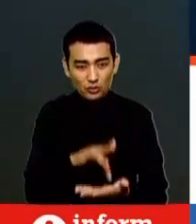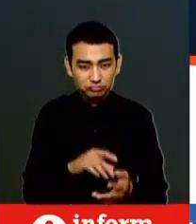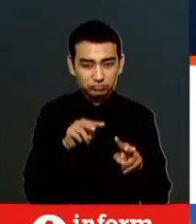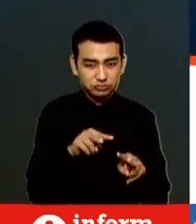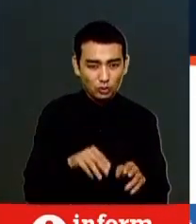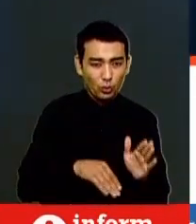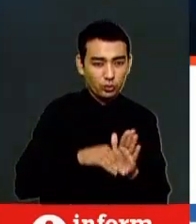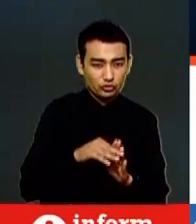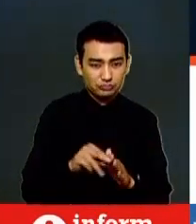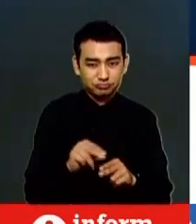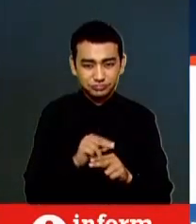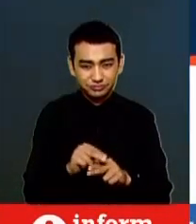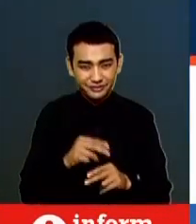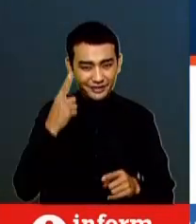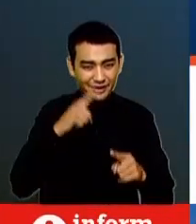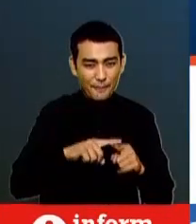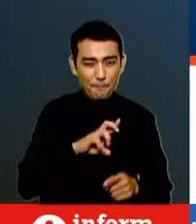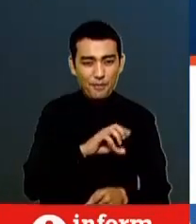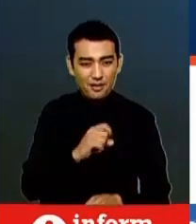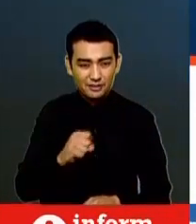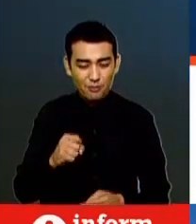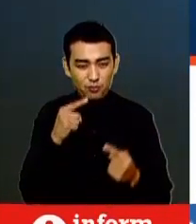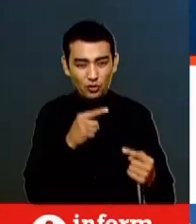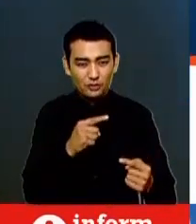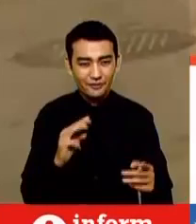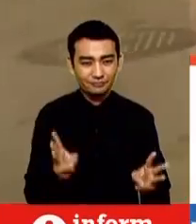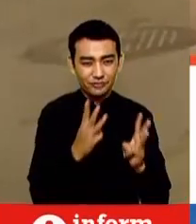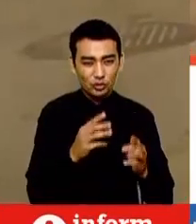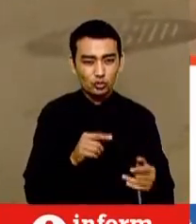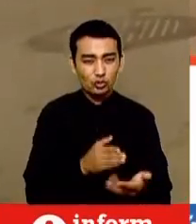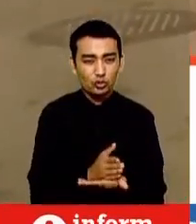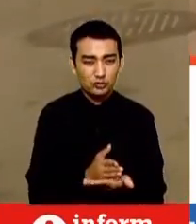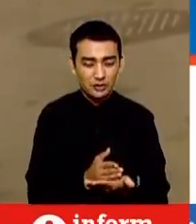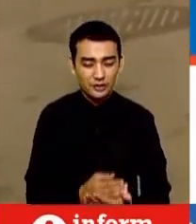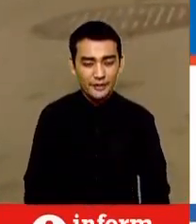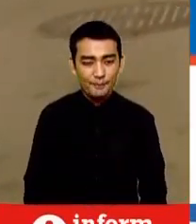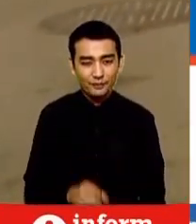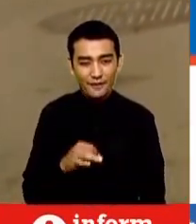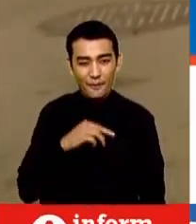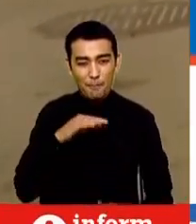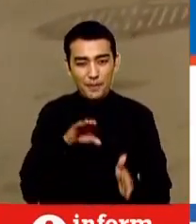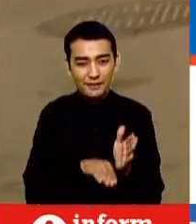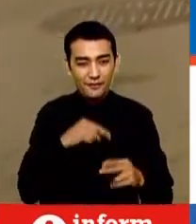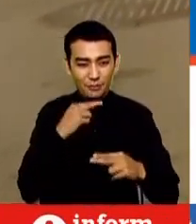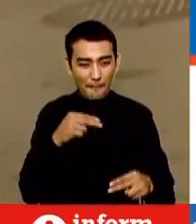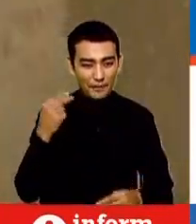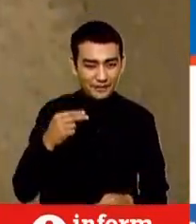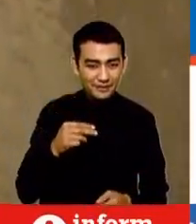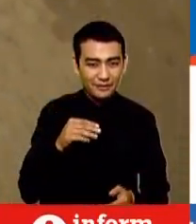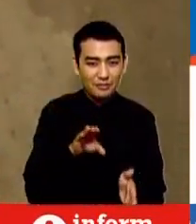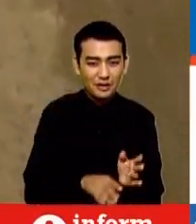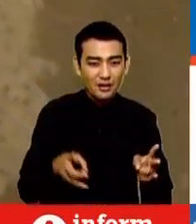меры по улучшению материально-технической базы противопожарной службы без внимания косым же марта токаева не осталось